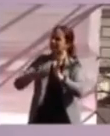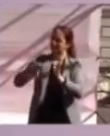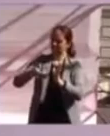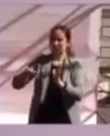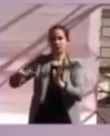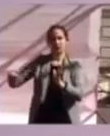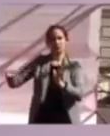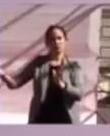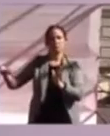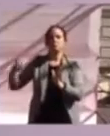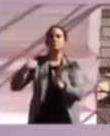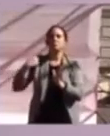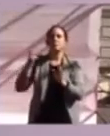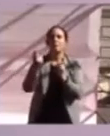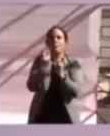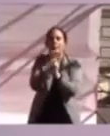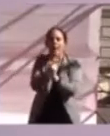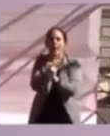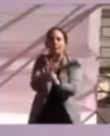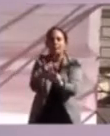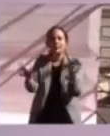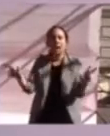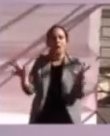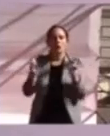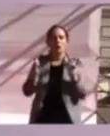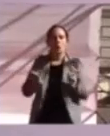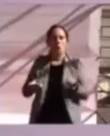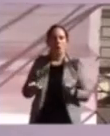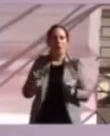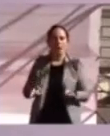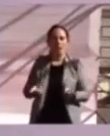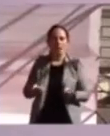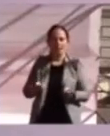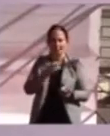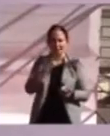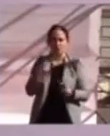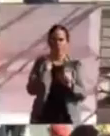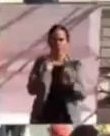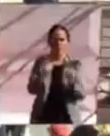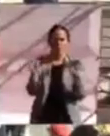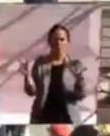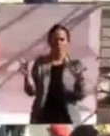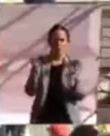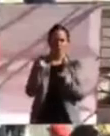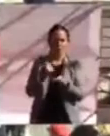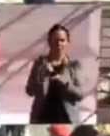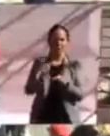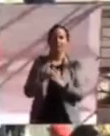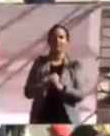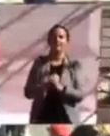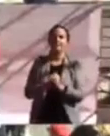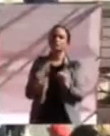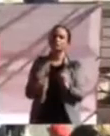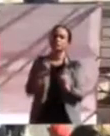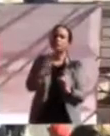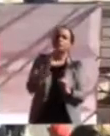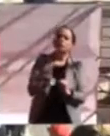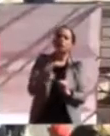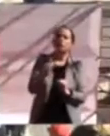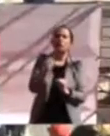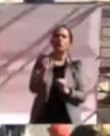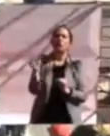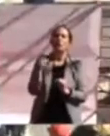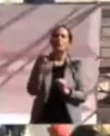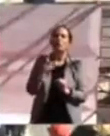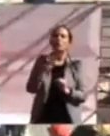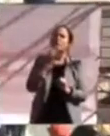viene mandato e doppio no anche le parole hanno un senso non si dite solo vogliamo il servizio sanitario nazionale noi